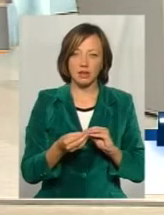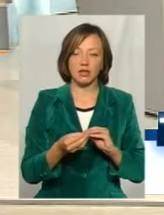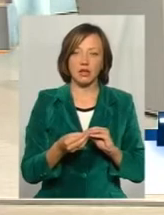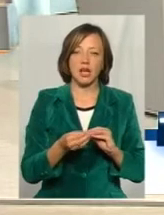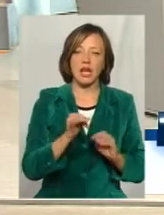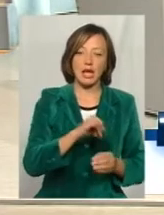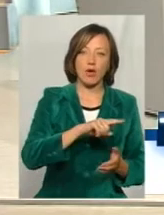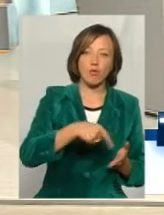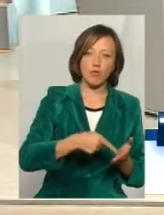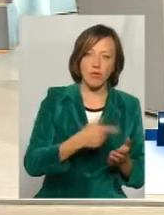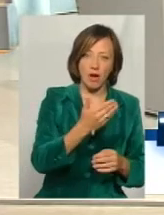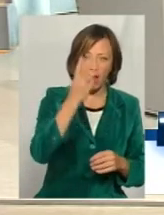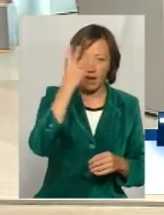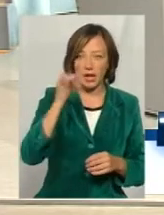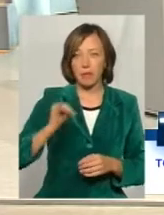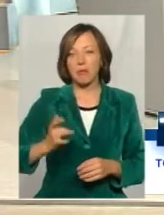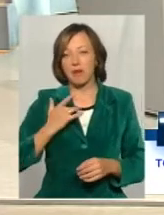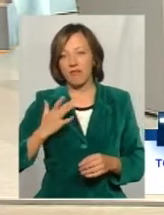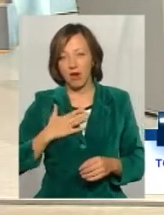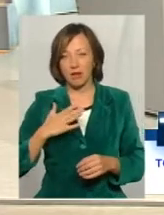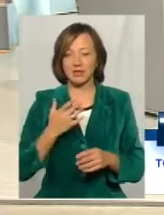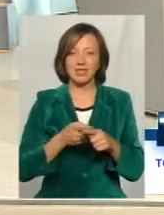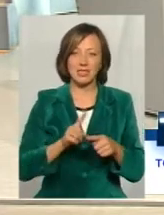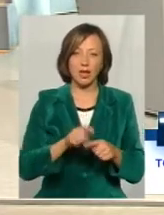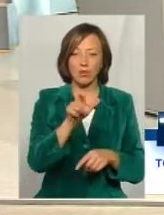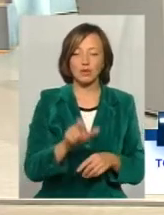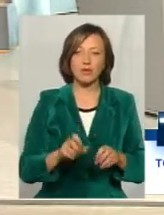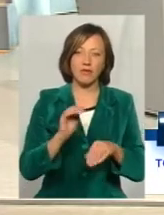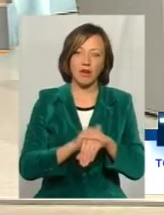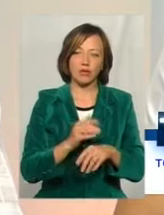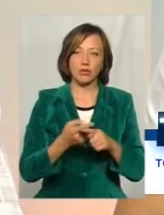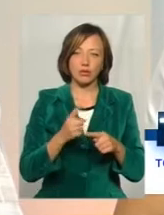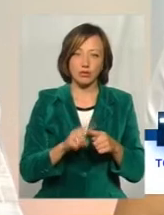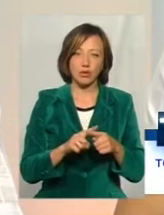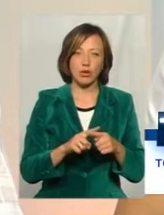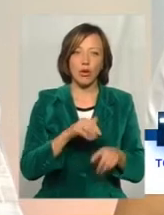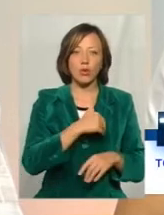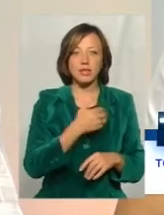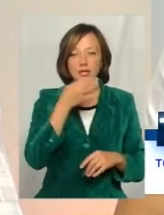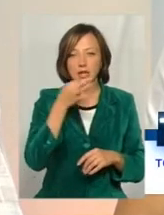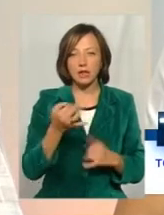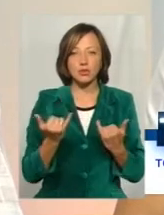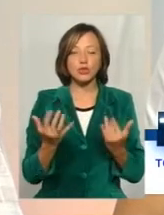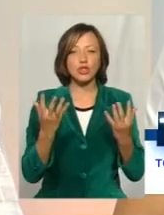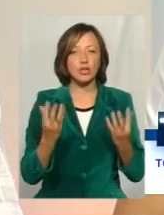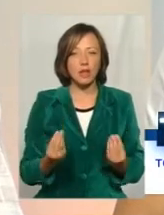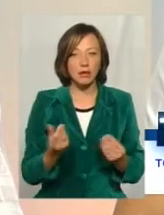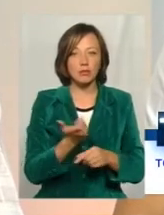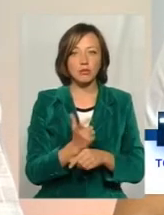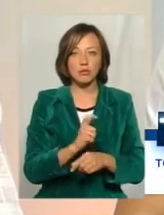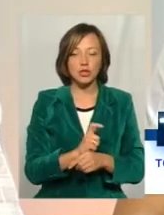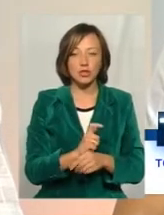тобто на сьогодні... і комунальний так само є. Так, так. Ну, це людський фактор. Так, людський, спрацьовує людський фактор. Хотілося б відзначити, що на сьогоднішній день в